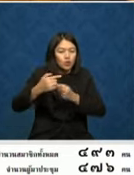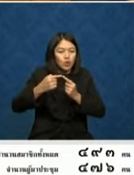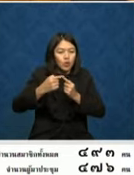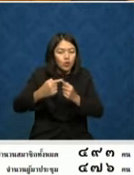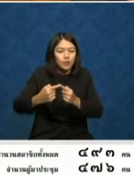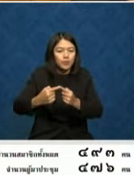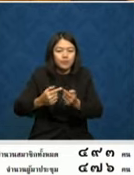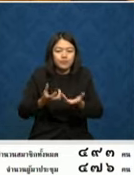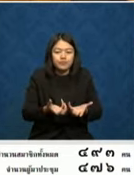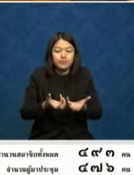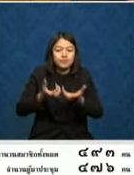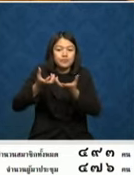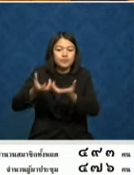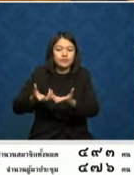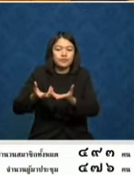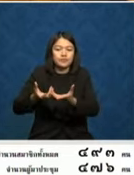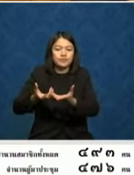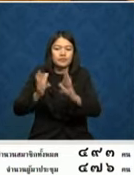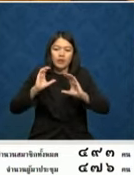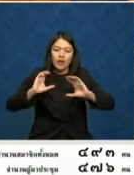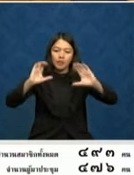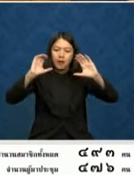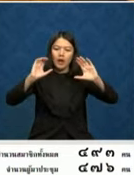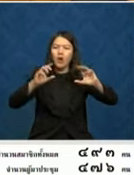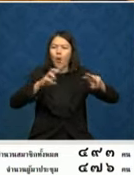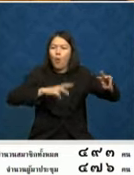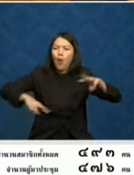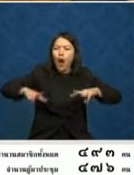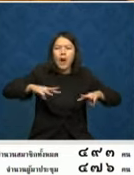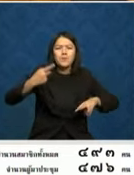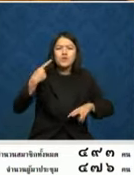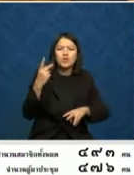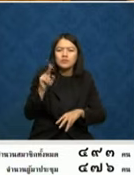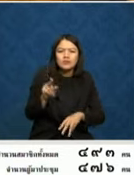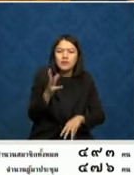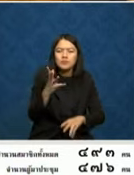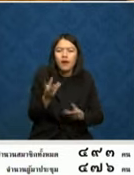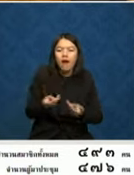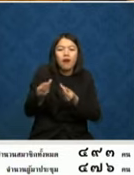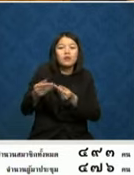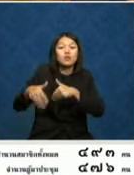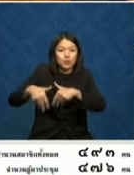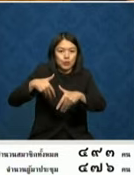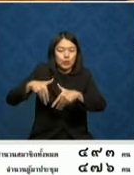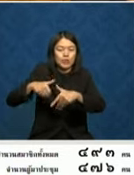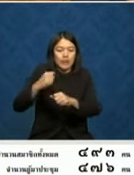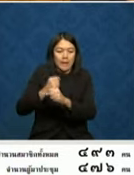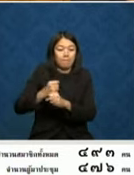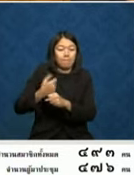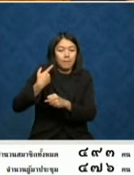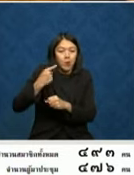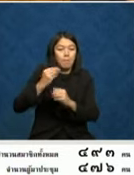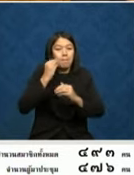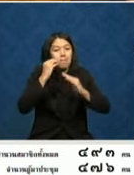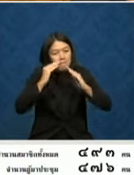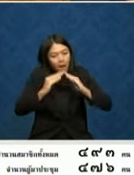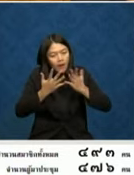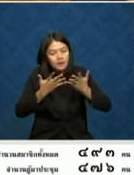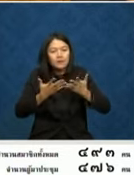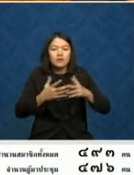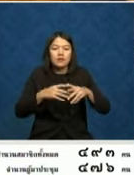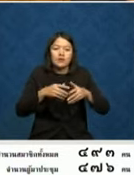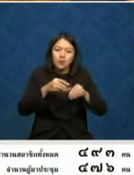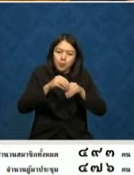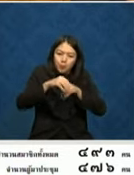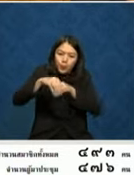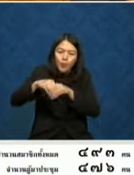ของการส่งมอบพื้นที่ของรัฐที่ไม่ได้ใช้ประโยชน์อีกต่อไปเนี่ยให้กับประชาชนเพื่อให้พี่น้องประชาชนสามารถมีเข้าถึงที่อยู่อ